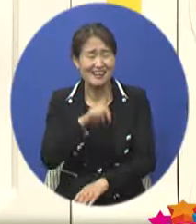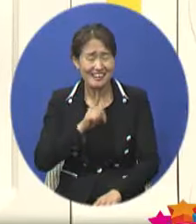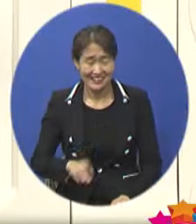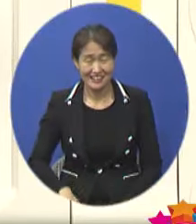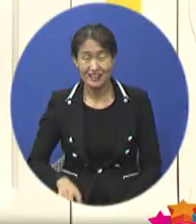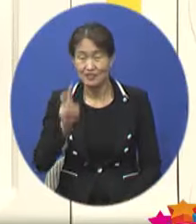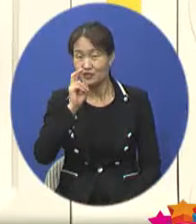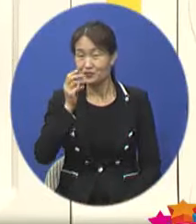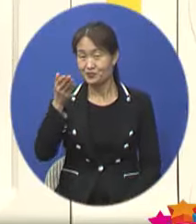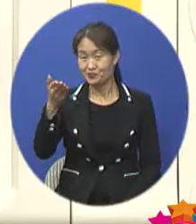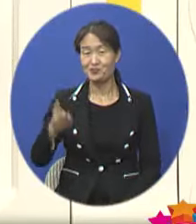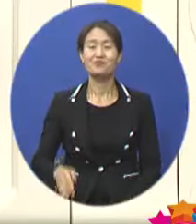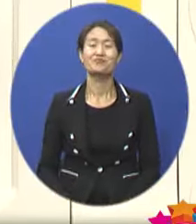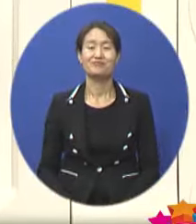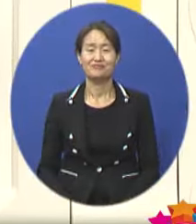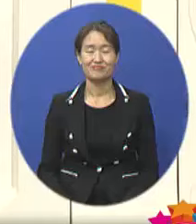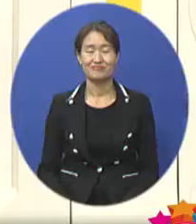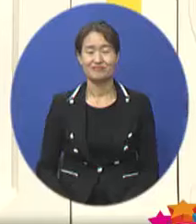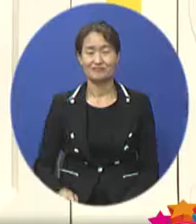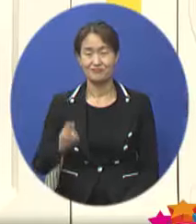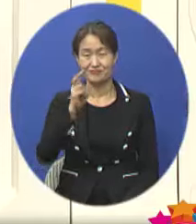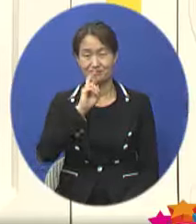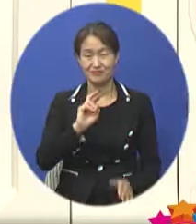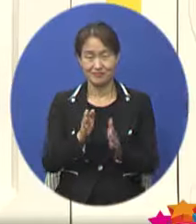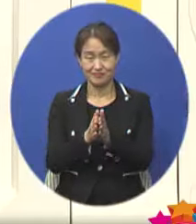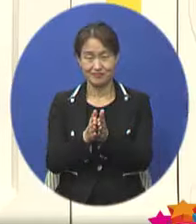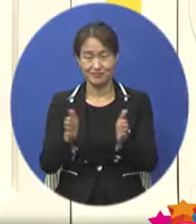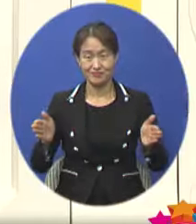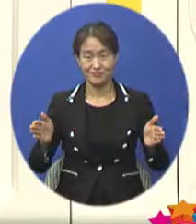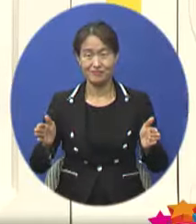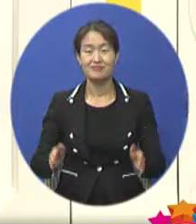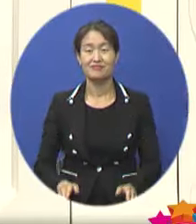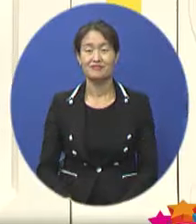네, 음악 드리겠습니다. 예. 네, 자, 음악 갑시다.